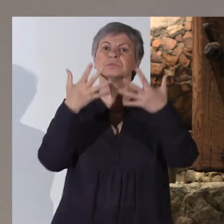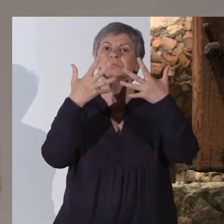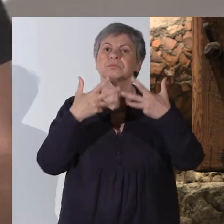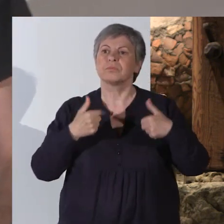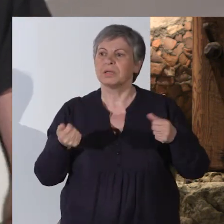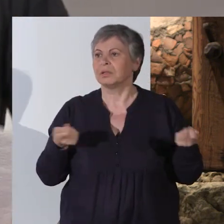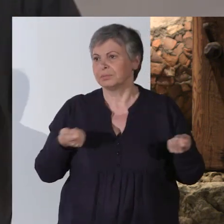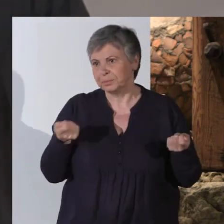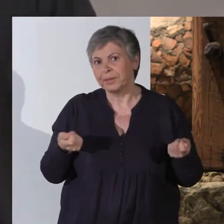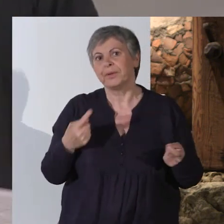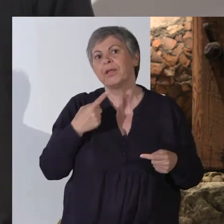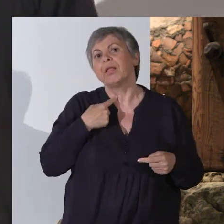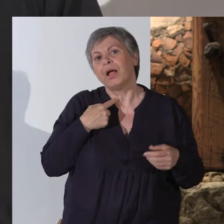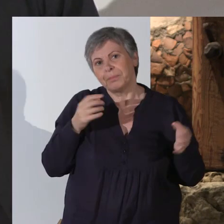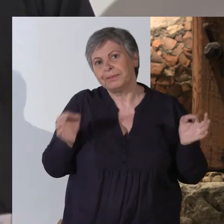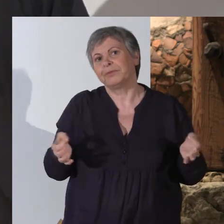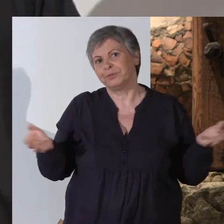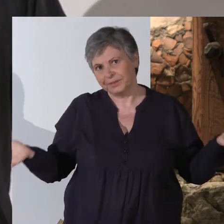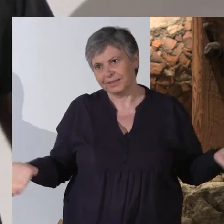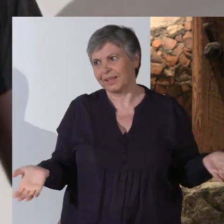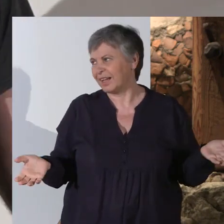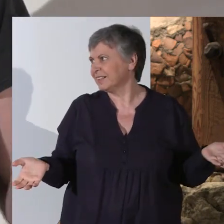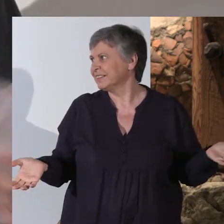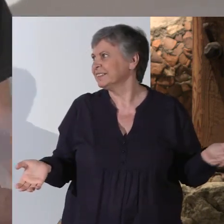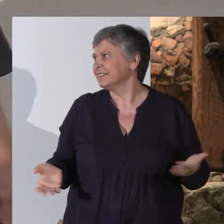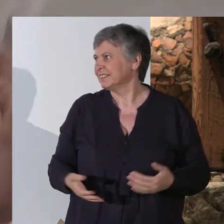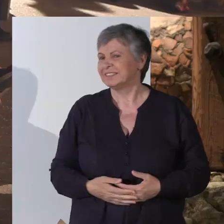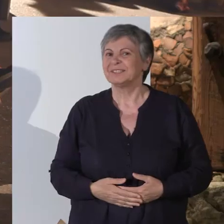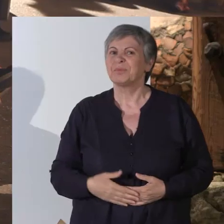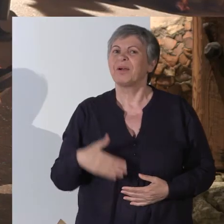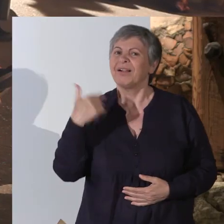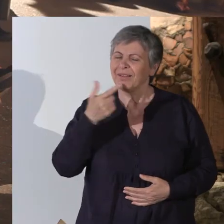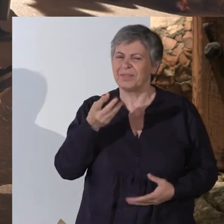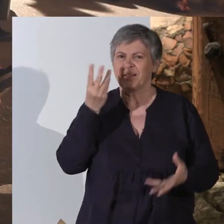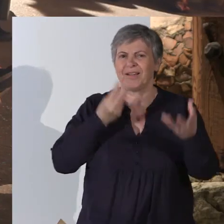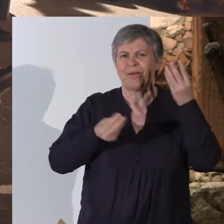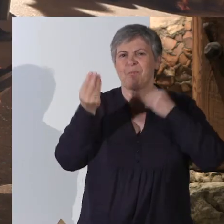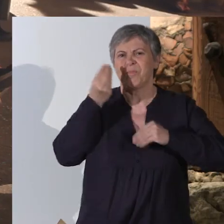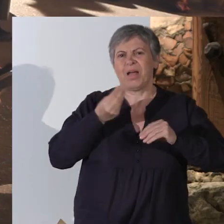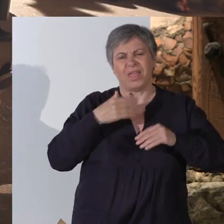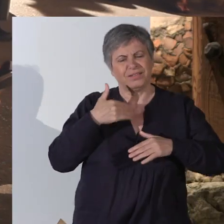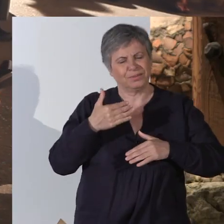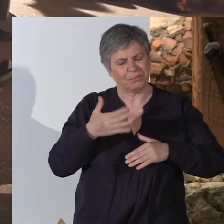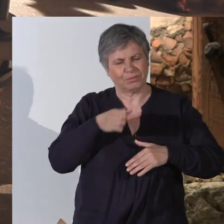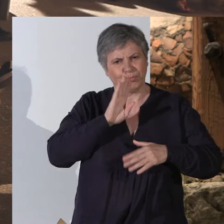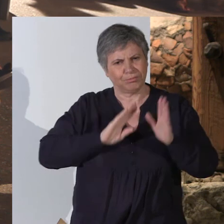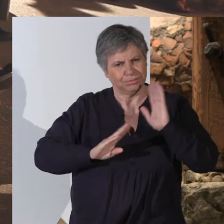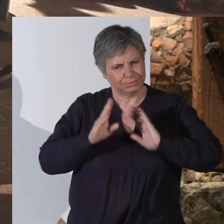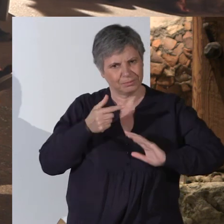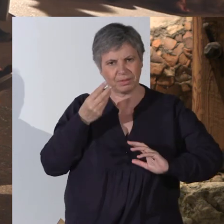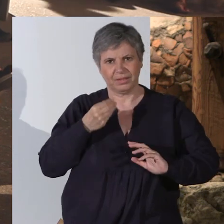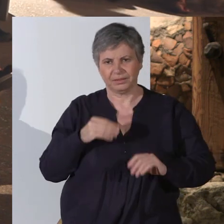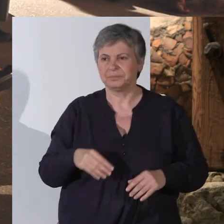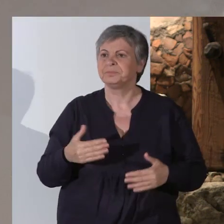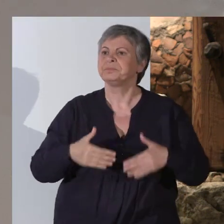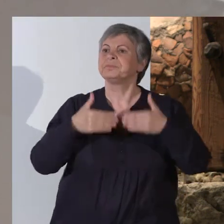απέτυχε δεν πειράζει όσο ζεις μαθαίνεις και αυτό σημαντικό λοιπόν στην επόμενη παράσταση λοιπόν αρχίσαμε να